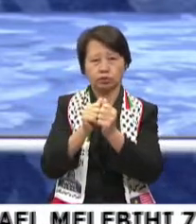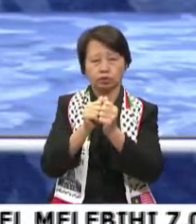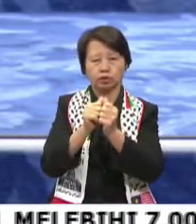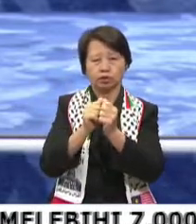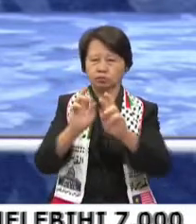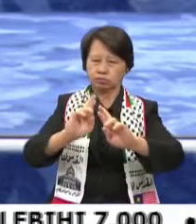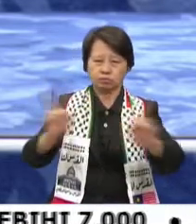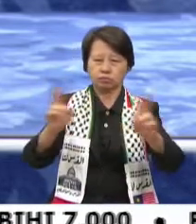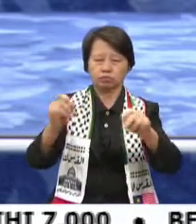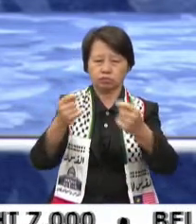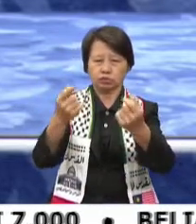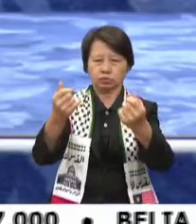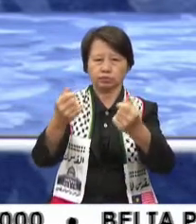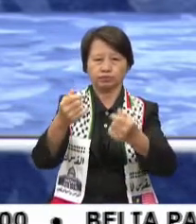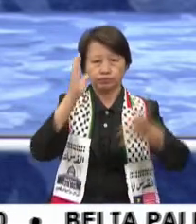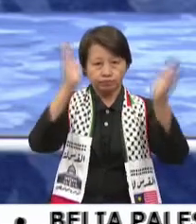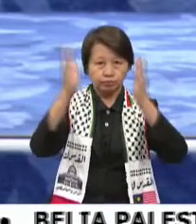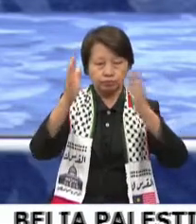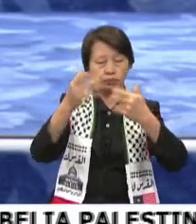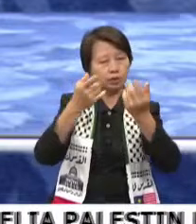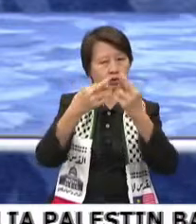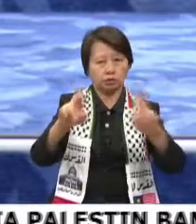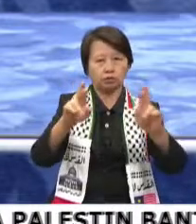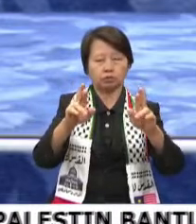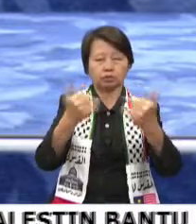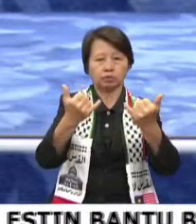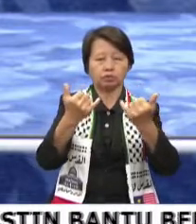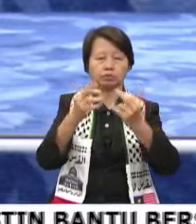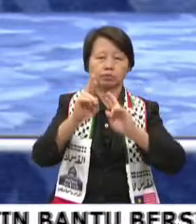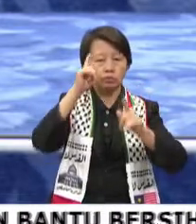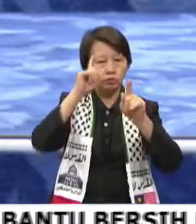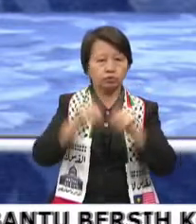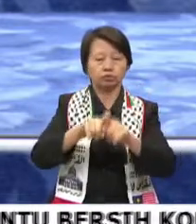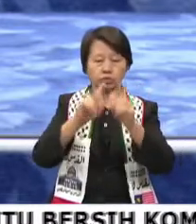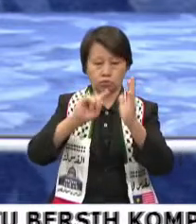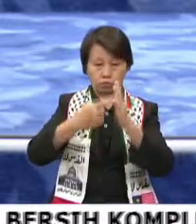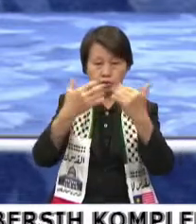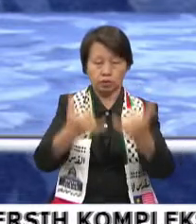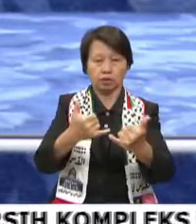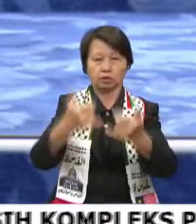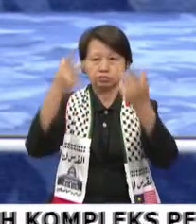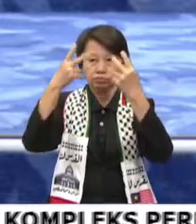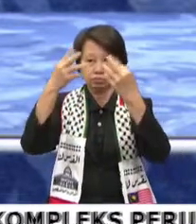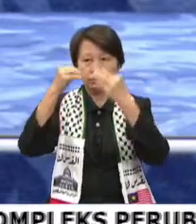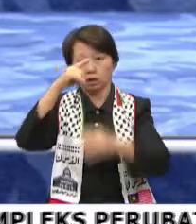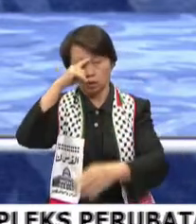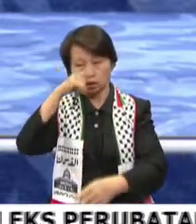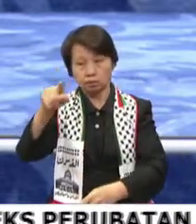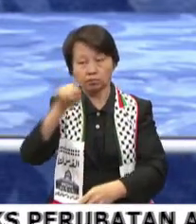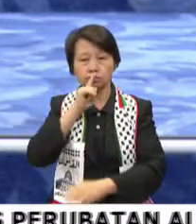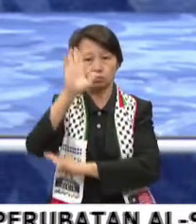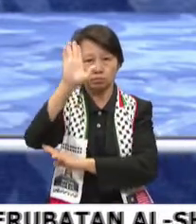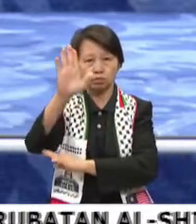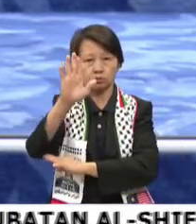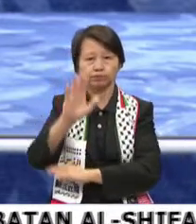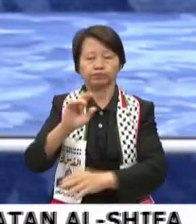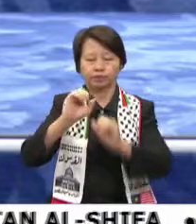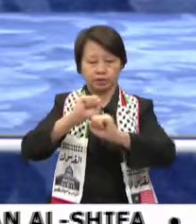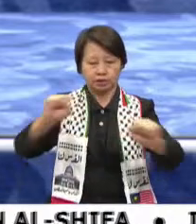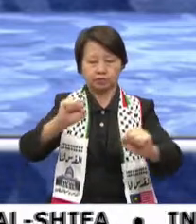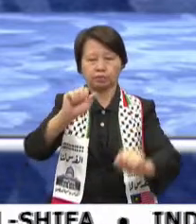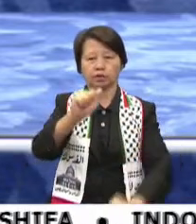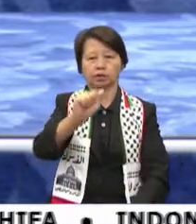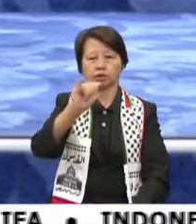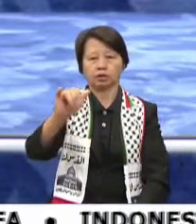sudah pun setuju untuk bermulakan sekarang per menteri Seta bagi jaminan siap eia